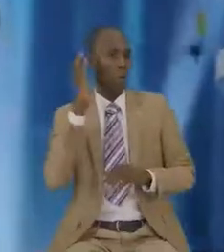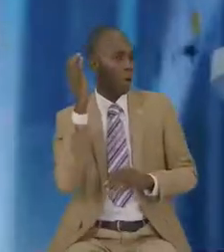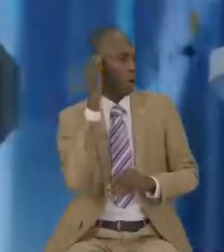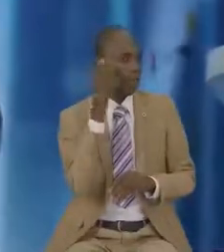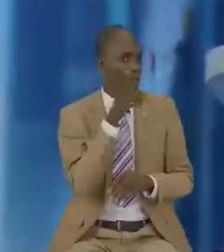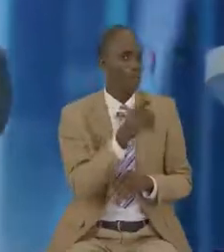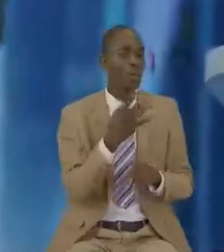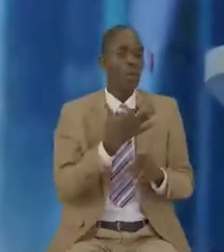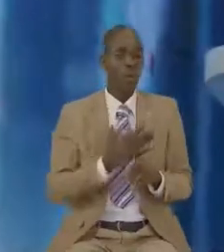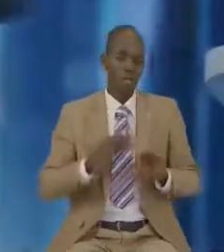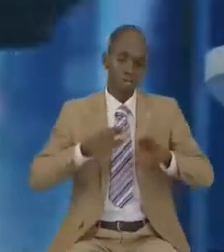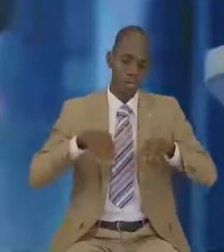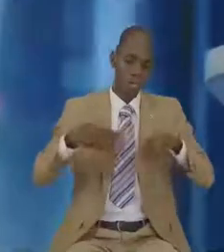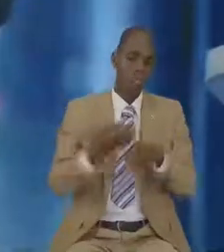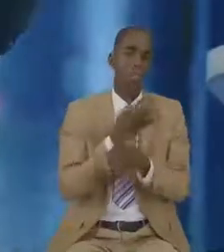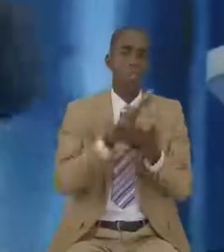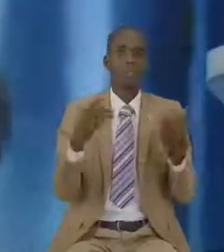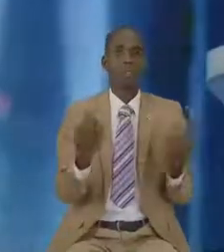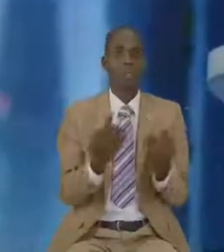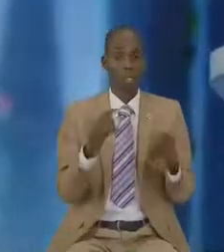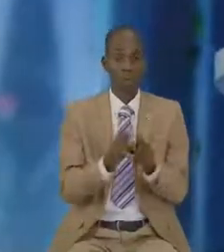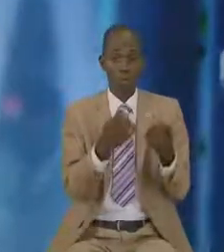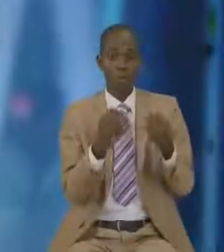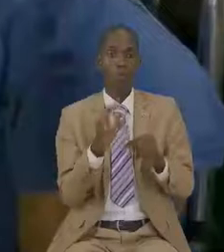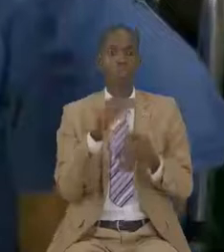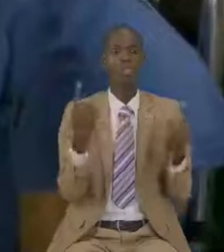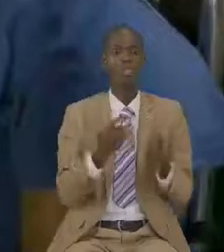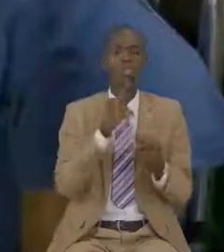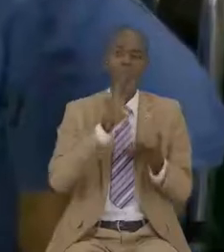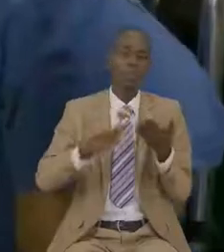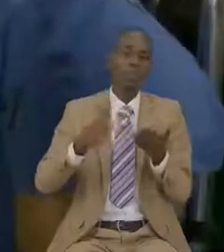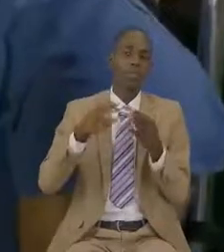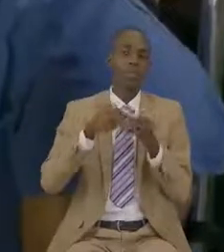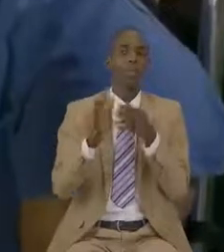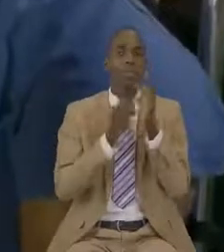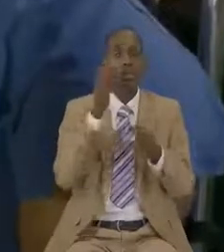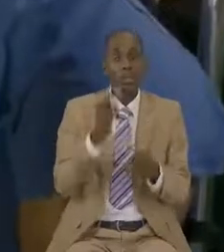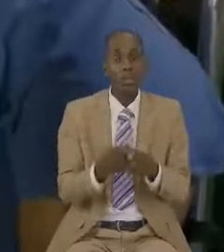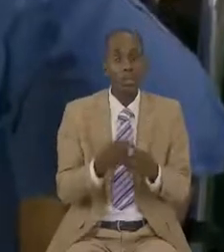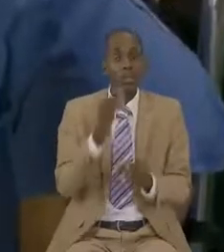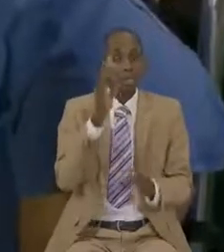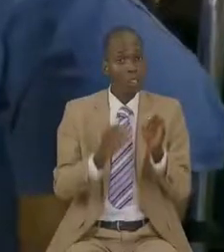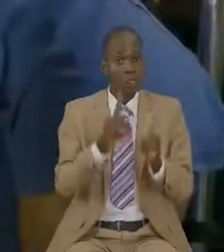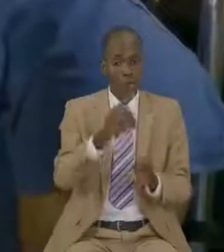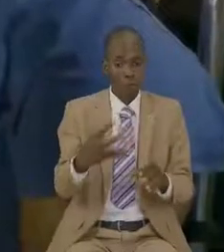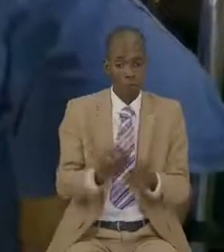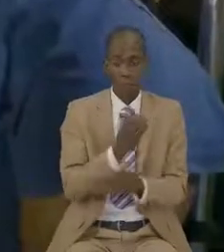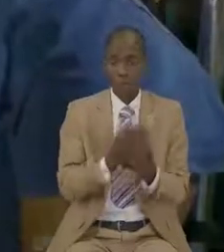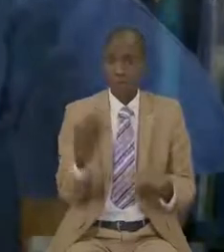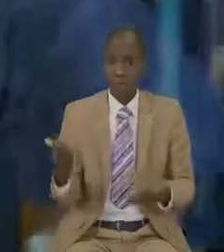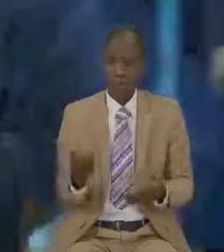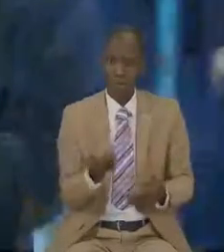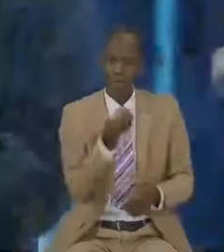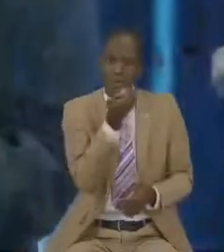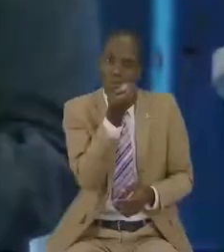comme tu viens, tes péchés seront pardonnés. Si tu lances quelque chose en haut qui est petit,